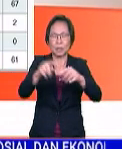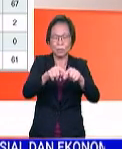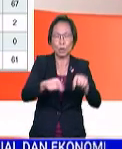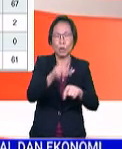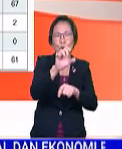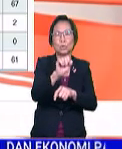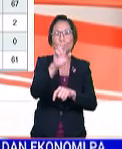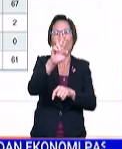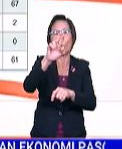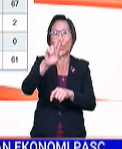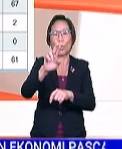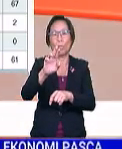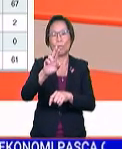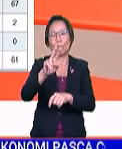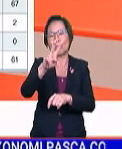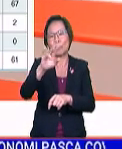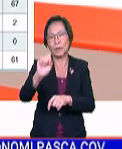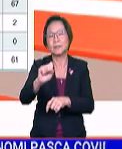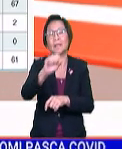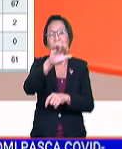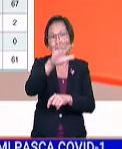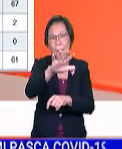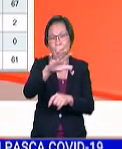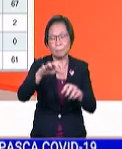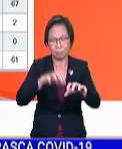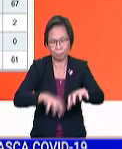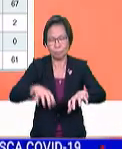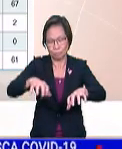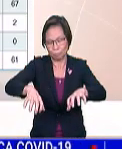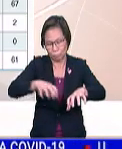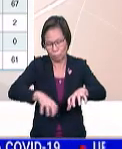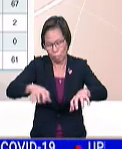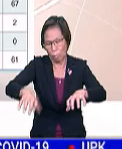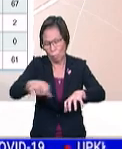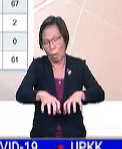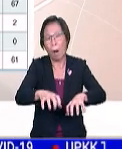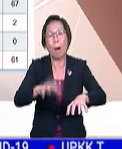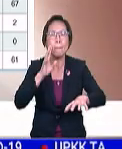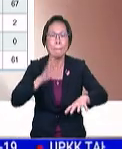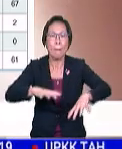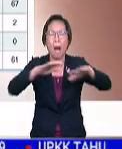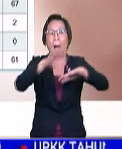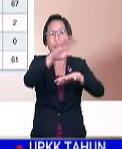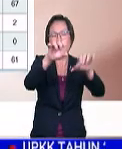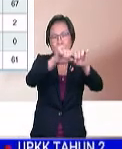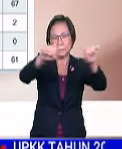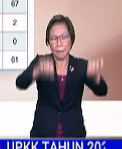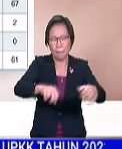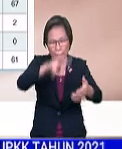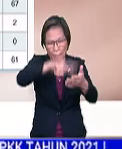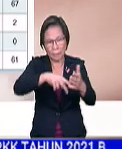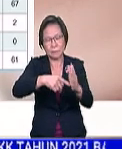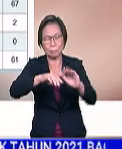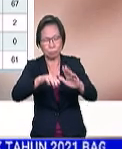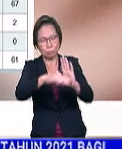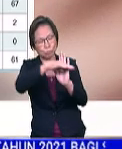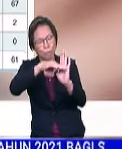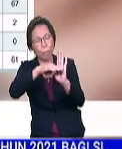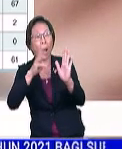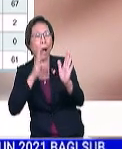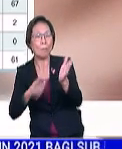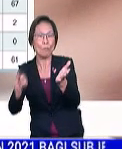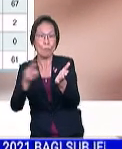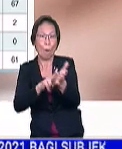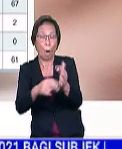daerah Subis melaporkan 5 kawasan yang terjejas banjir. Manakala 4 stesen bacaan paras air di daerah Marudi pula